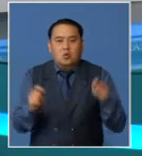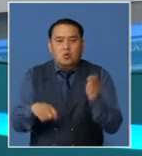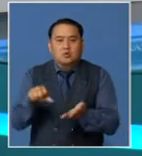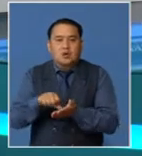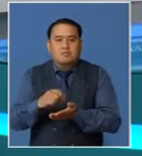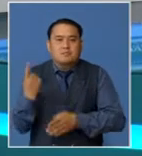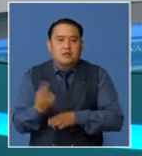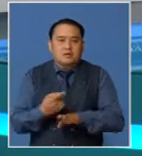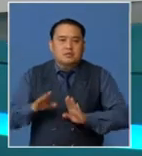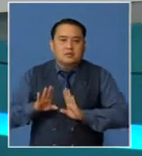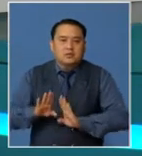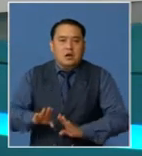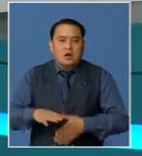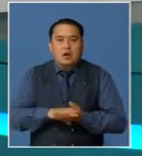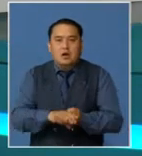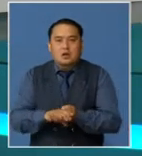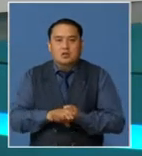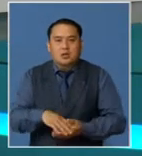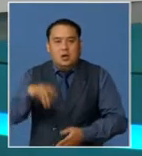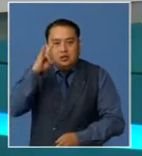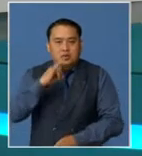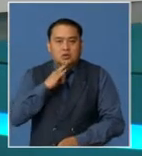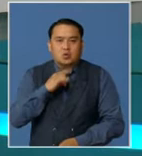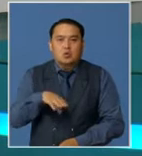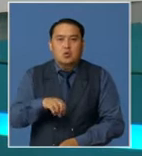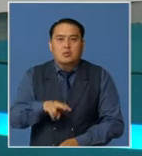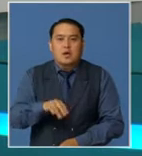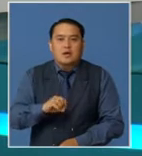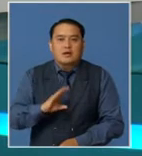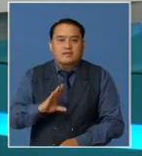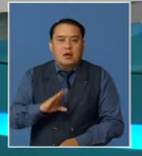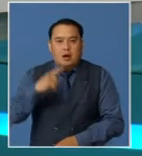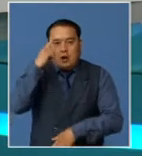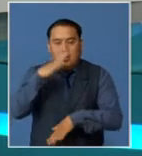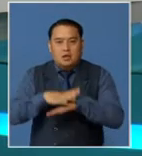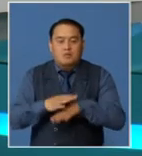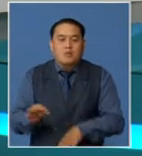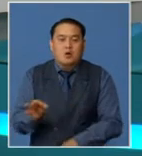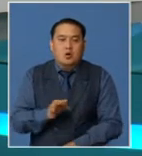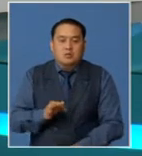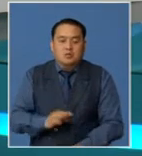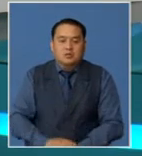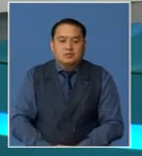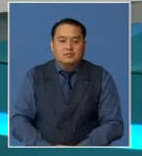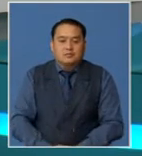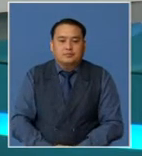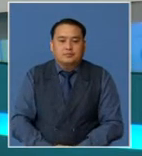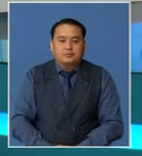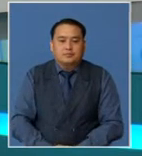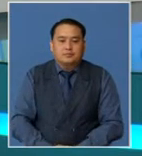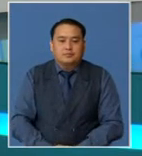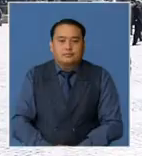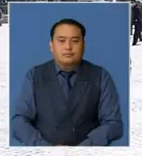первый заместитель председателя Ассамблеи народа Казахстана Жансейит Түймебаев и аким Алматинской области Амандык Баталов.